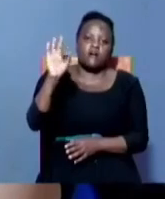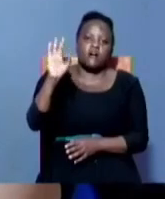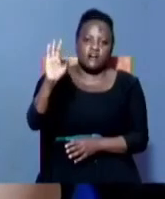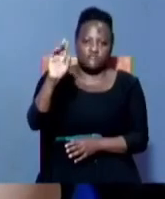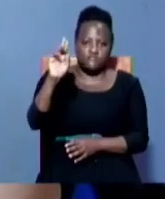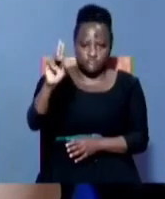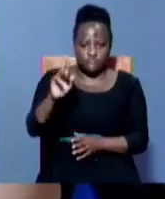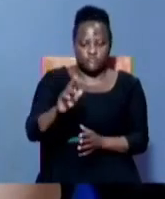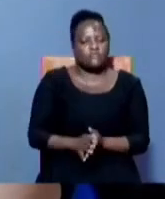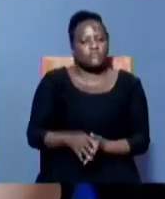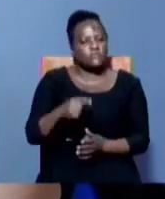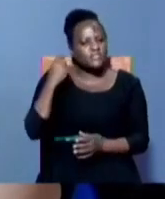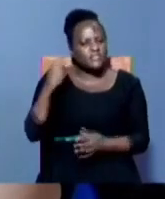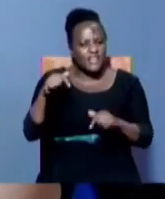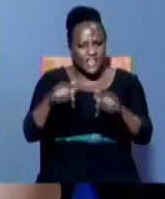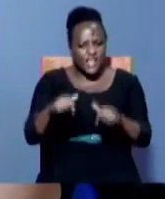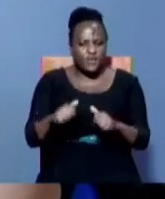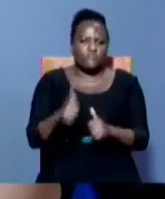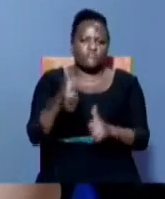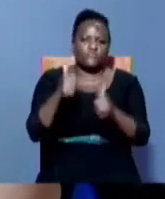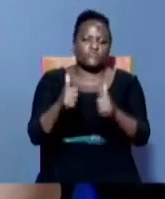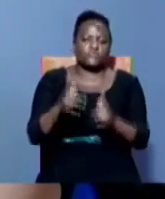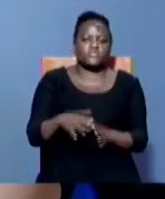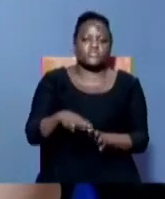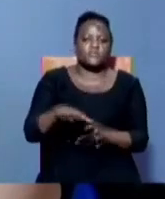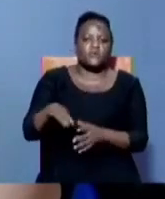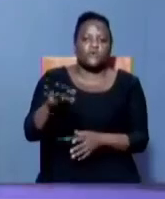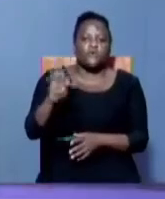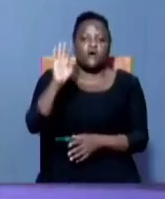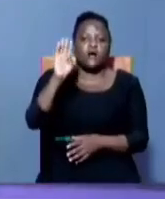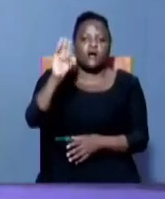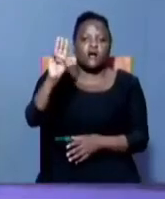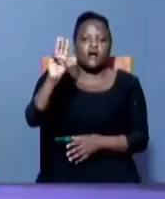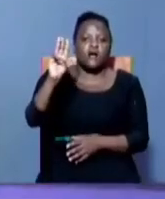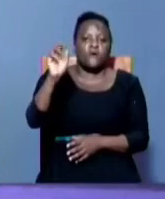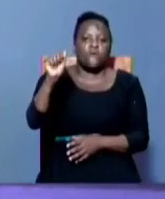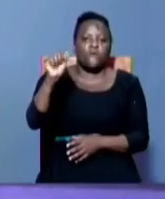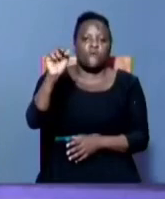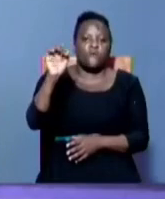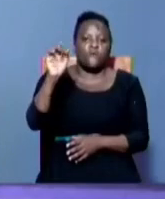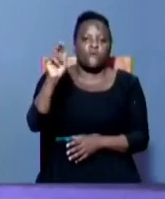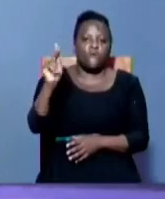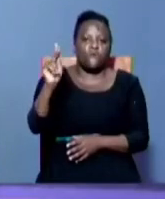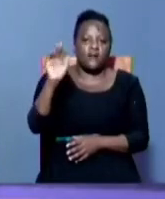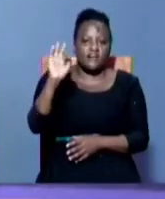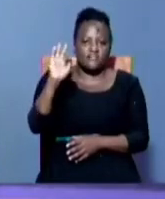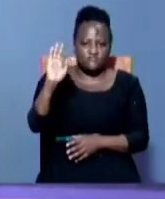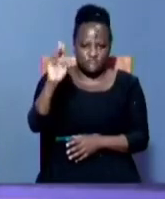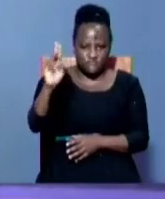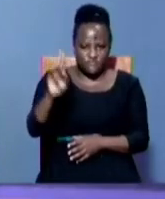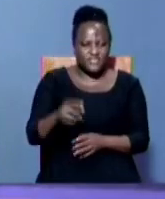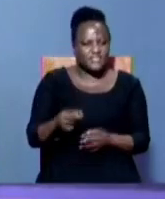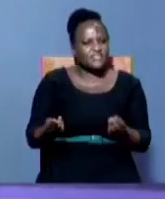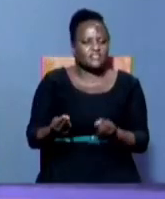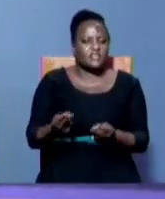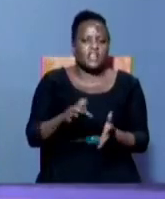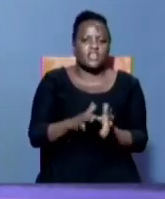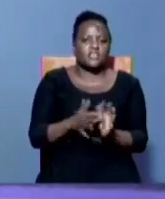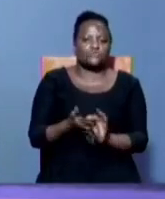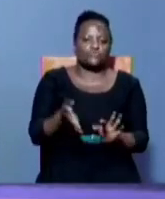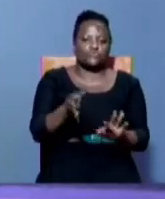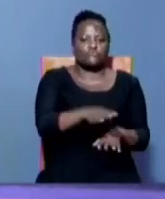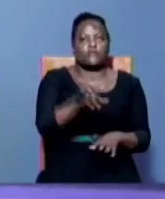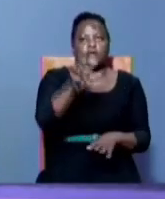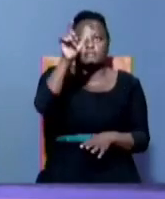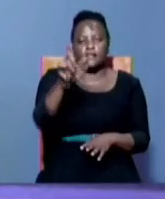wakfu. Ukisikia leo viongozi wanawekwa wakfu, ni kama ingelikuwa kabla ya Yesu kufa msalabani, walipaswa